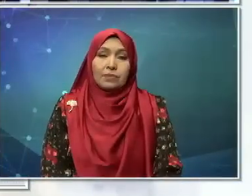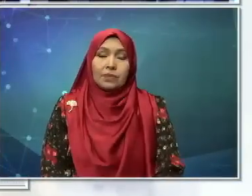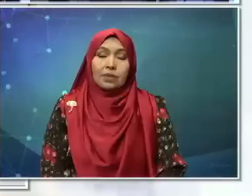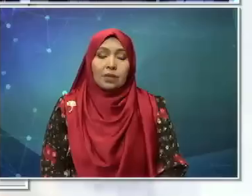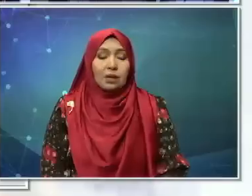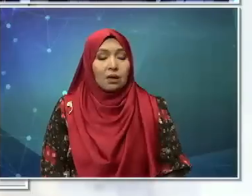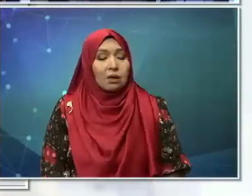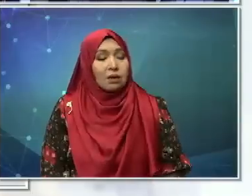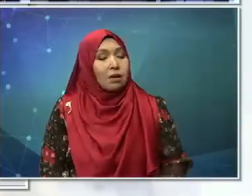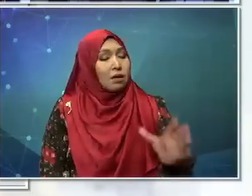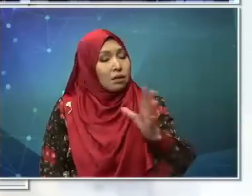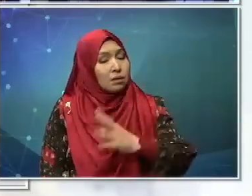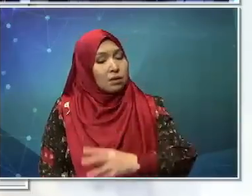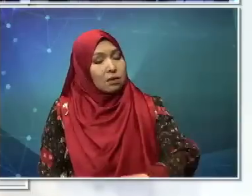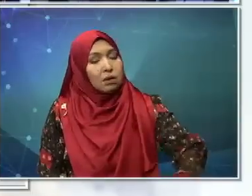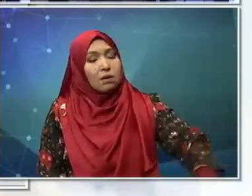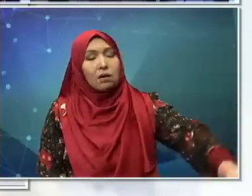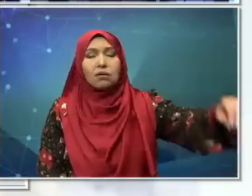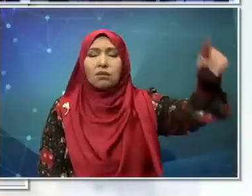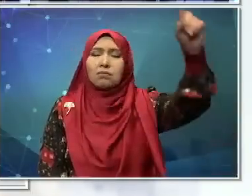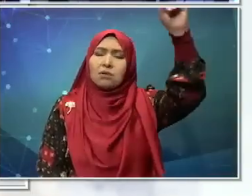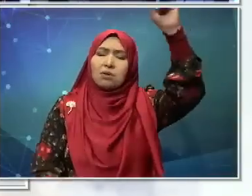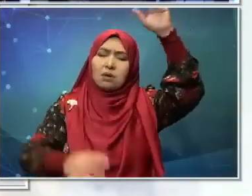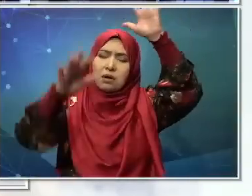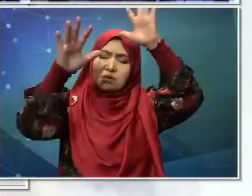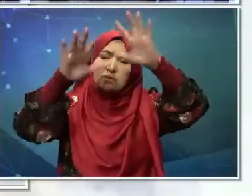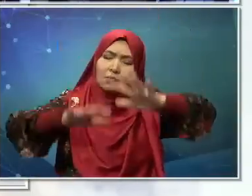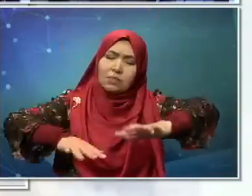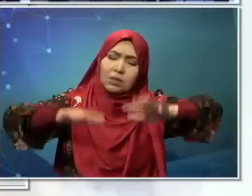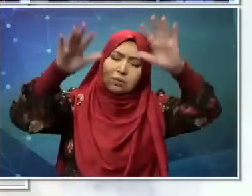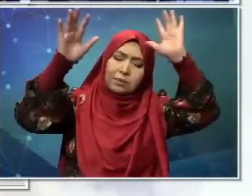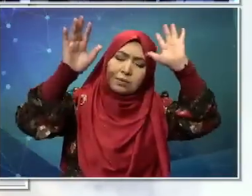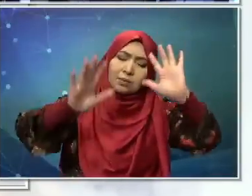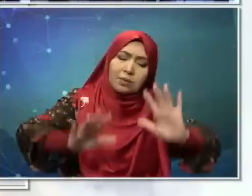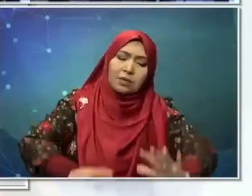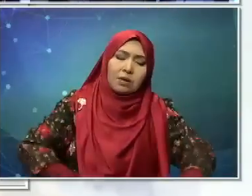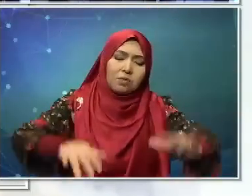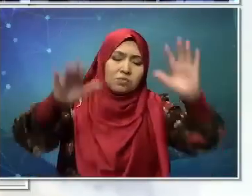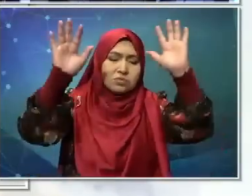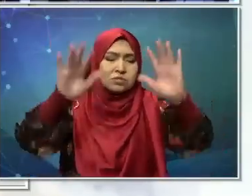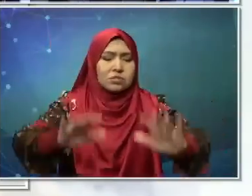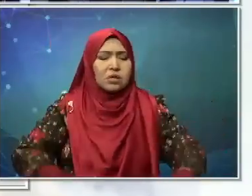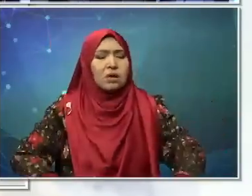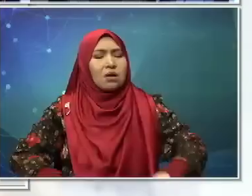Hai walladzina zala minus sana